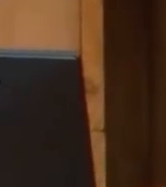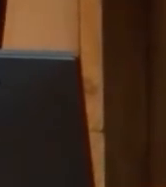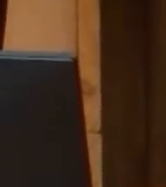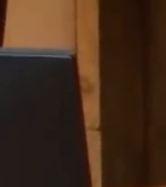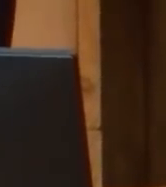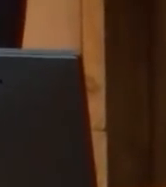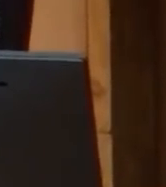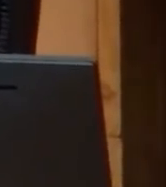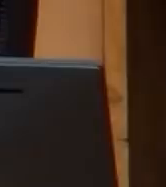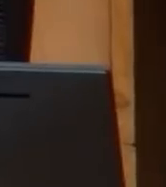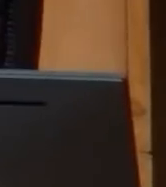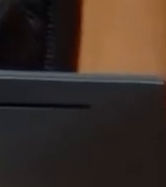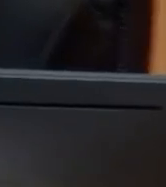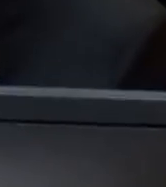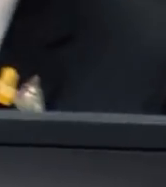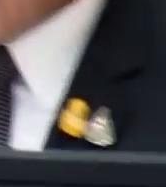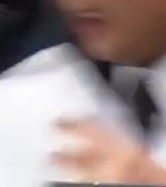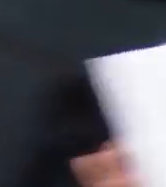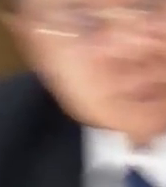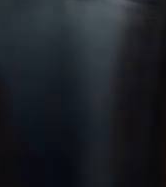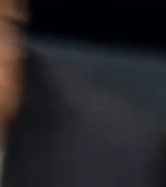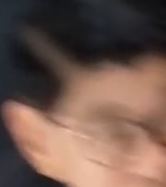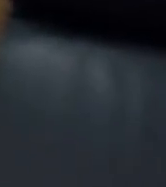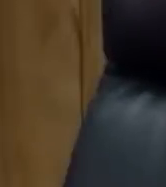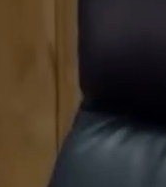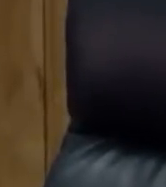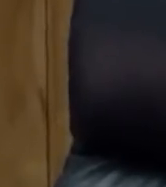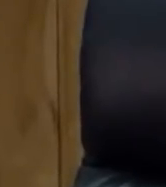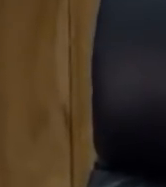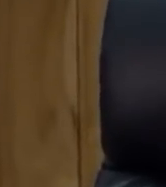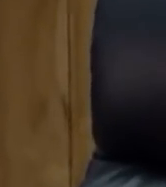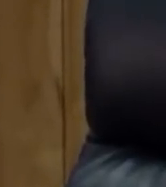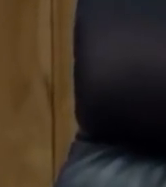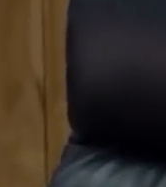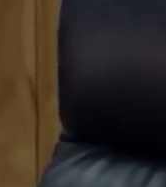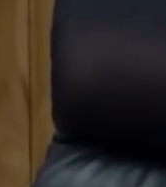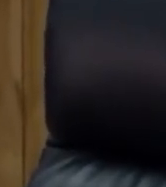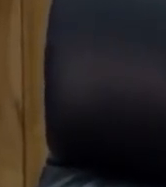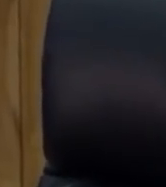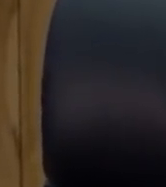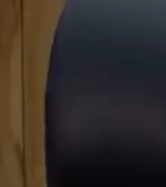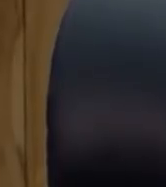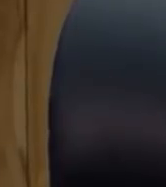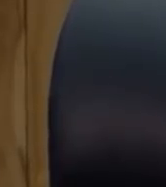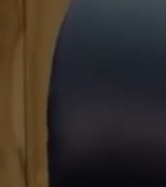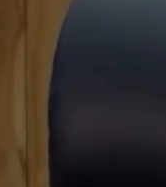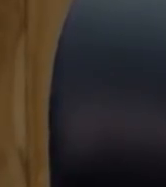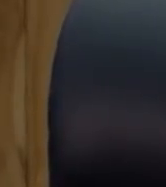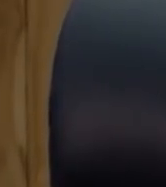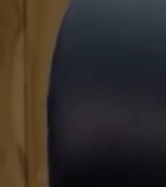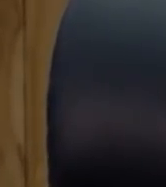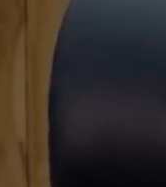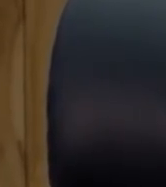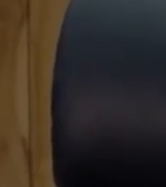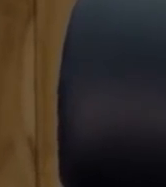ผมต้องขออนุญาตชี้แจงนะครับเพราะว่าในบางเรื่องที่ท่านอภิปรายมา